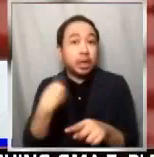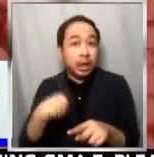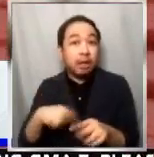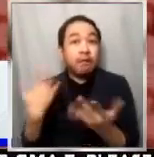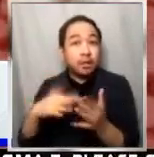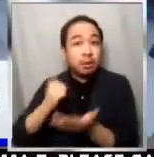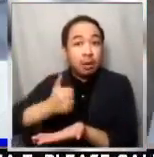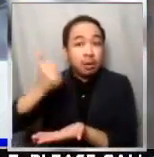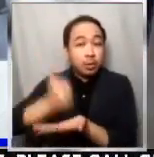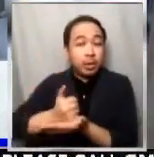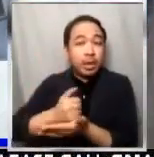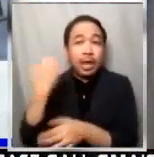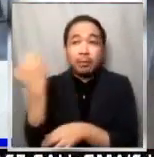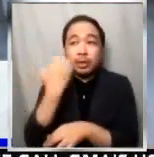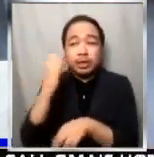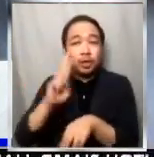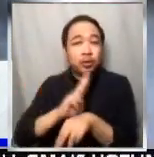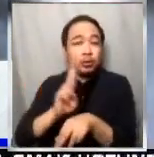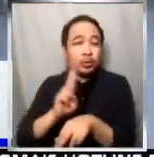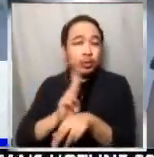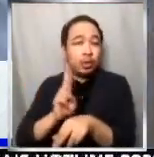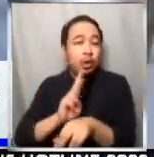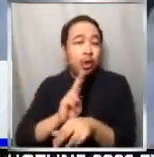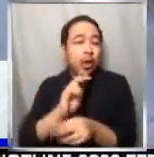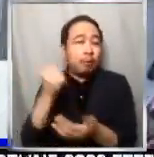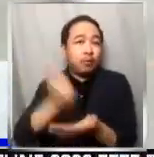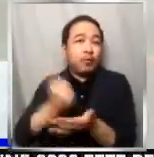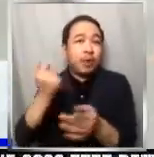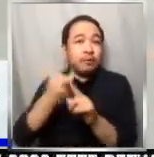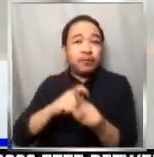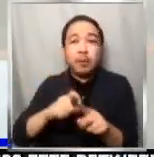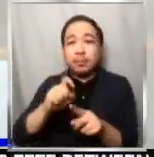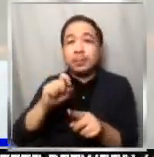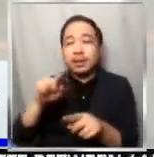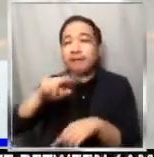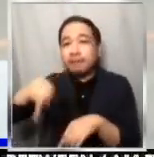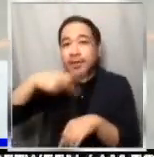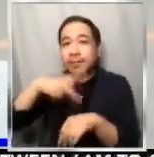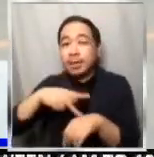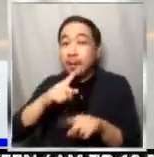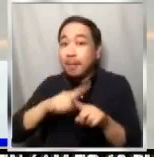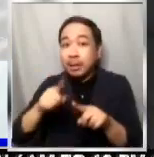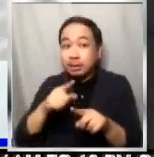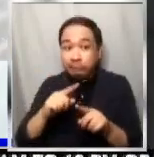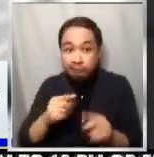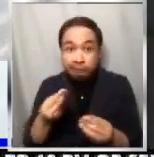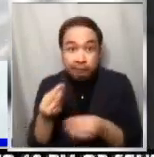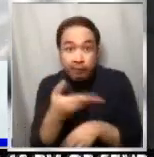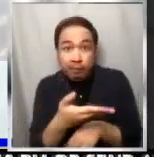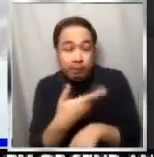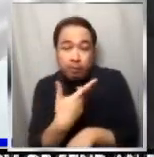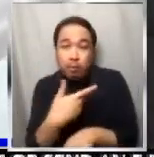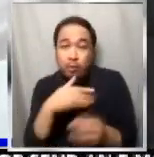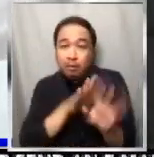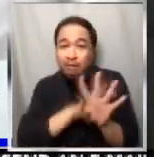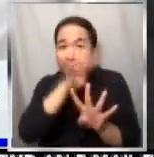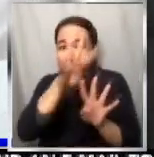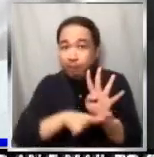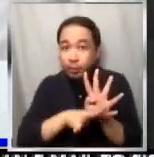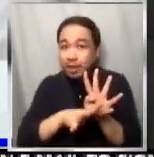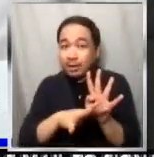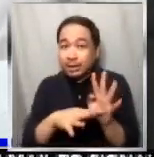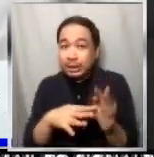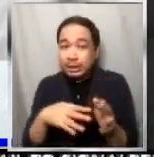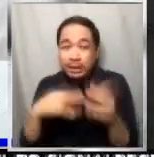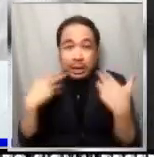ng Pilipinas, pero hindi ito mapupunta sa frontliners o mga senior citizens. Paliwanag ni Food and Drug